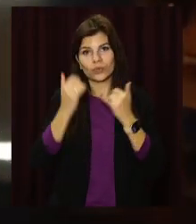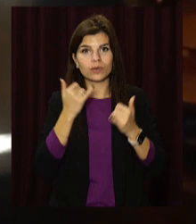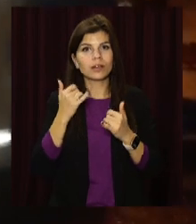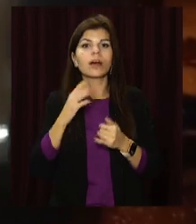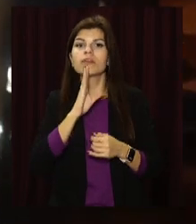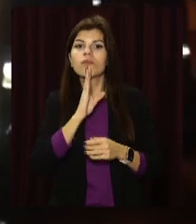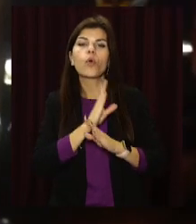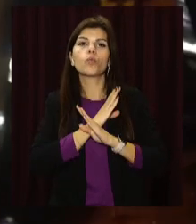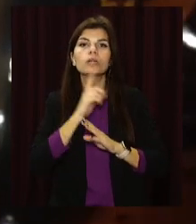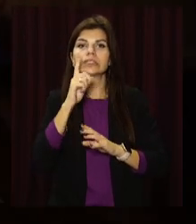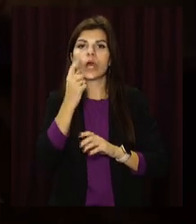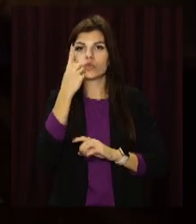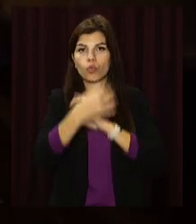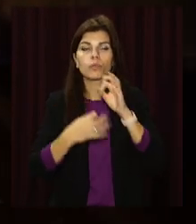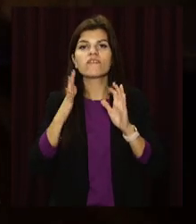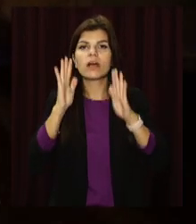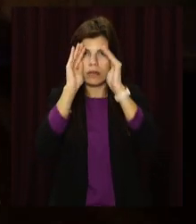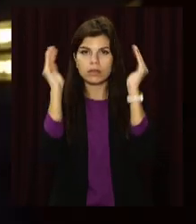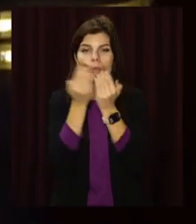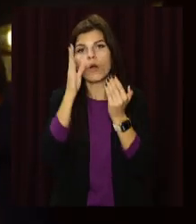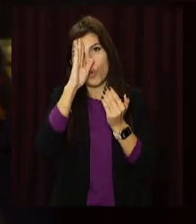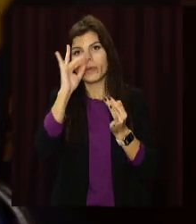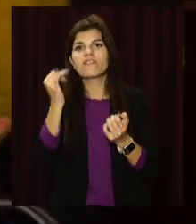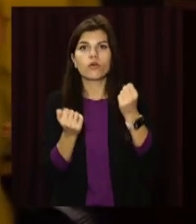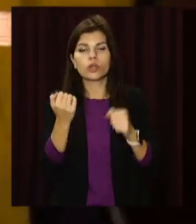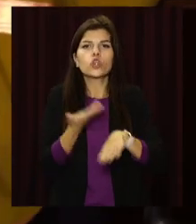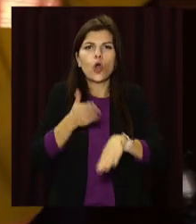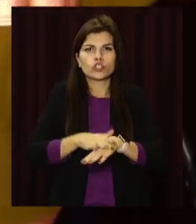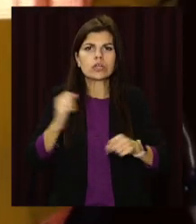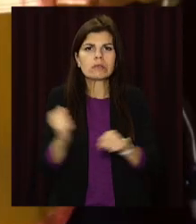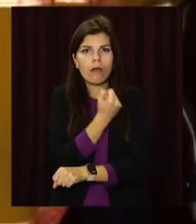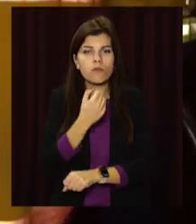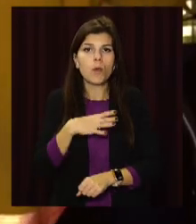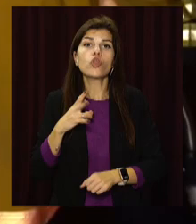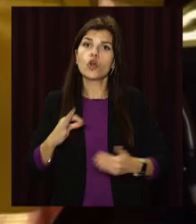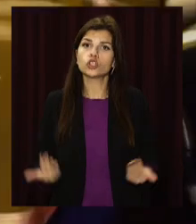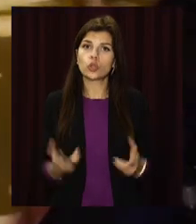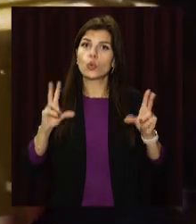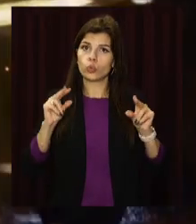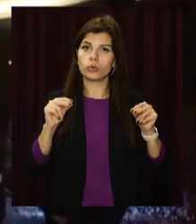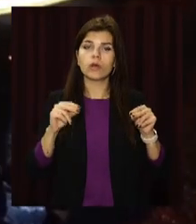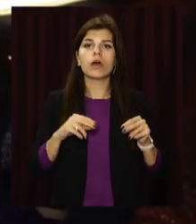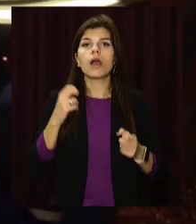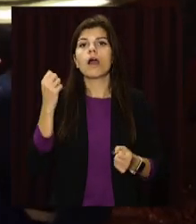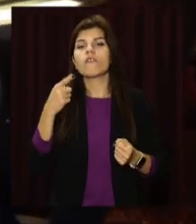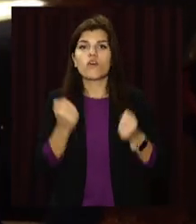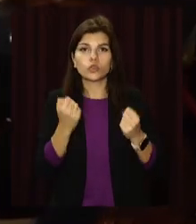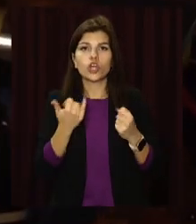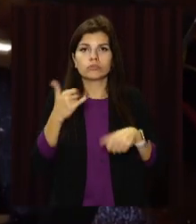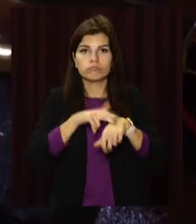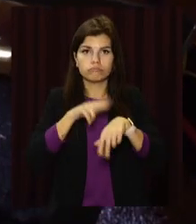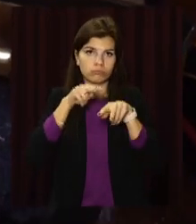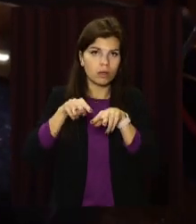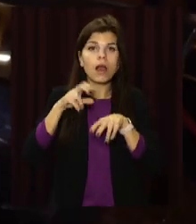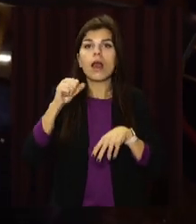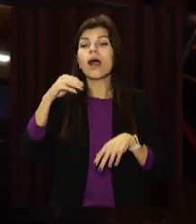Вона померла за добу в реанімації. Хлопець та водій отримали тяжкі травми, втім вижили. Водій нині під слідством. Батько загиблий